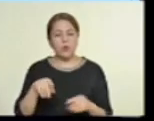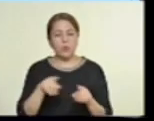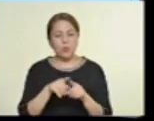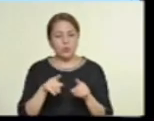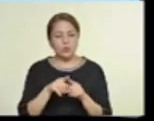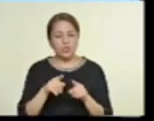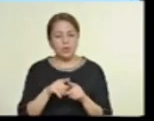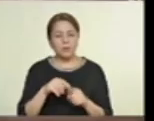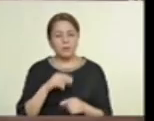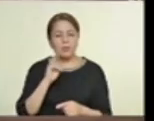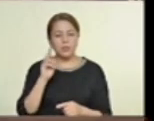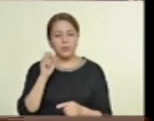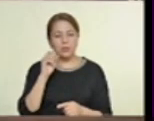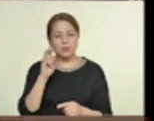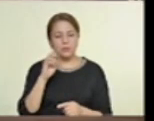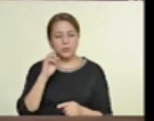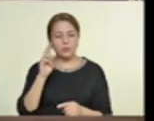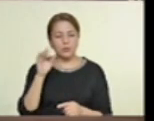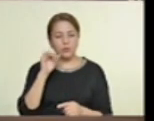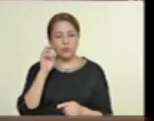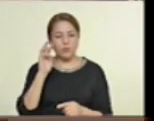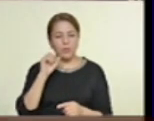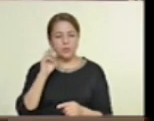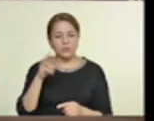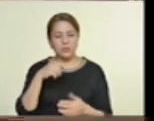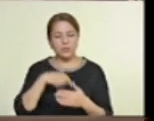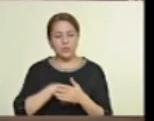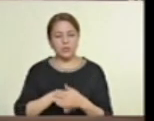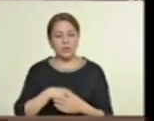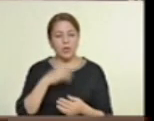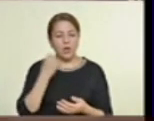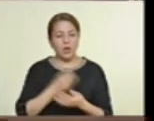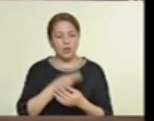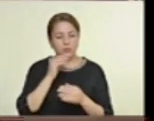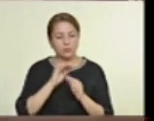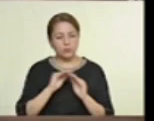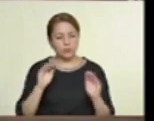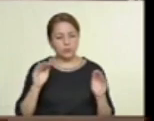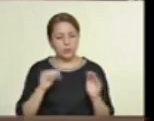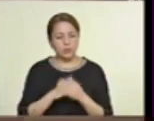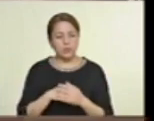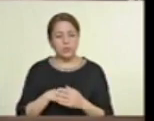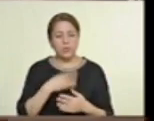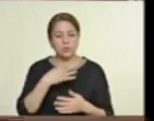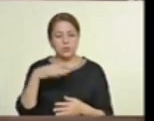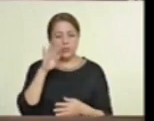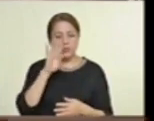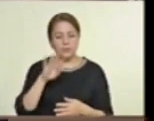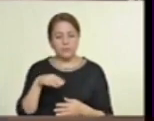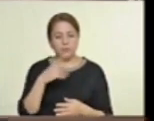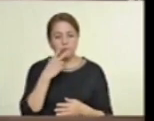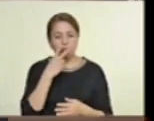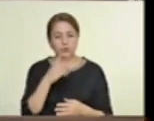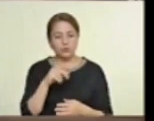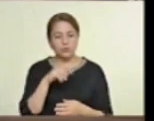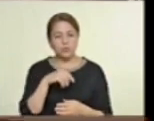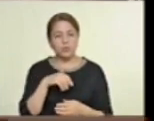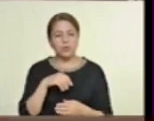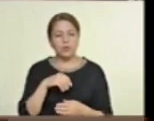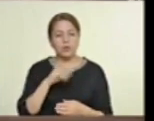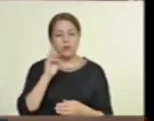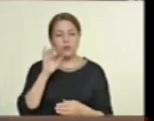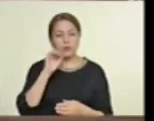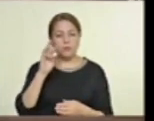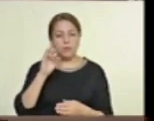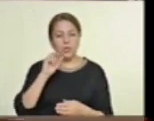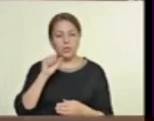kabi ko'makchilar kiradi. Aziz o'quvchilar, jadval asosida quyidagi ko'makchilarni yod olishga harakat